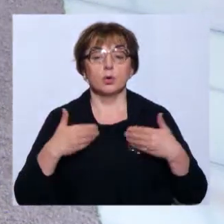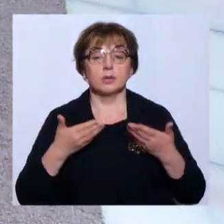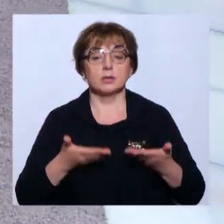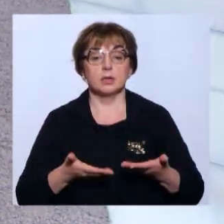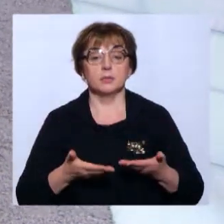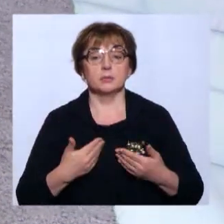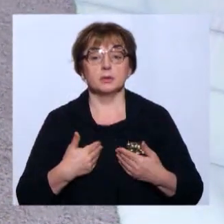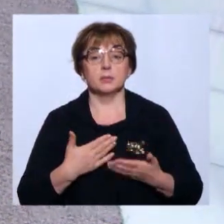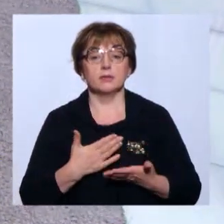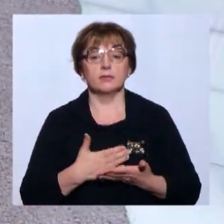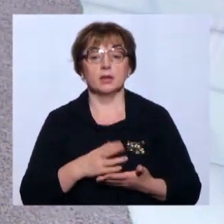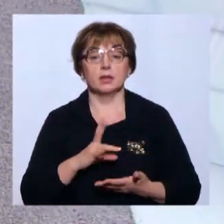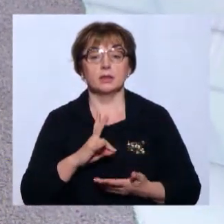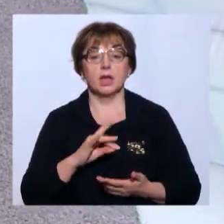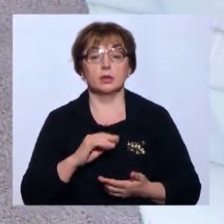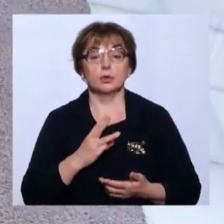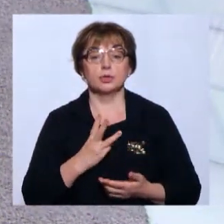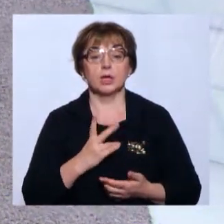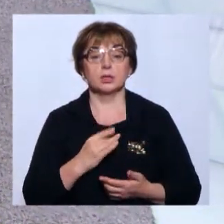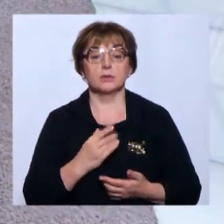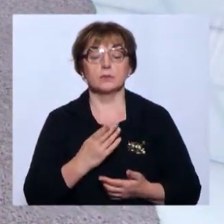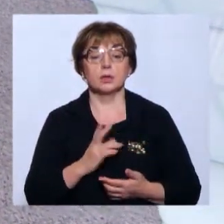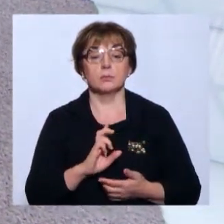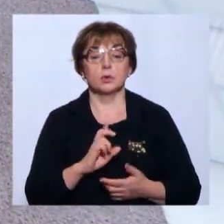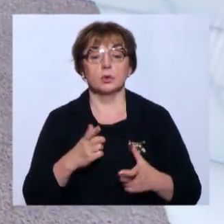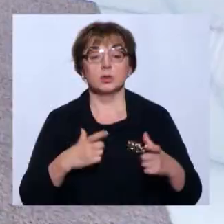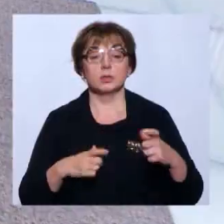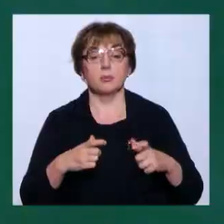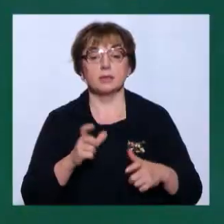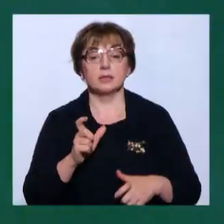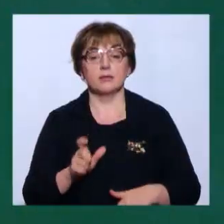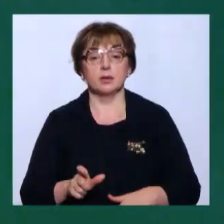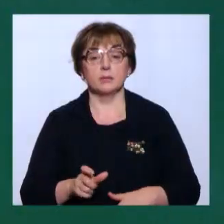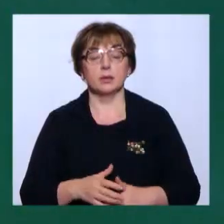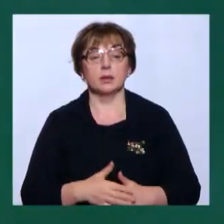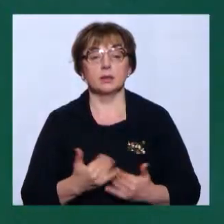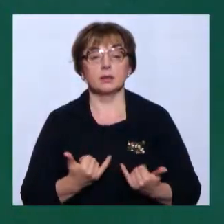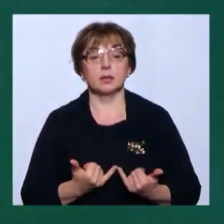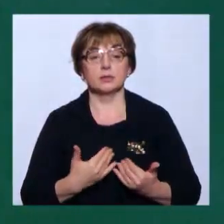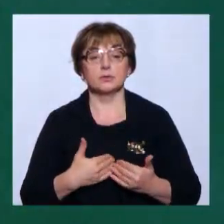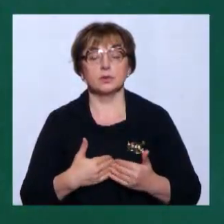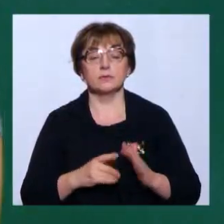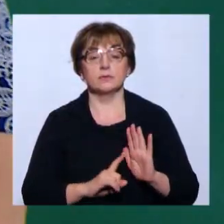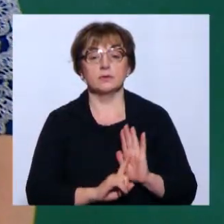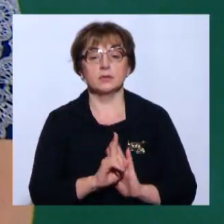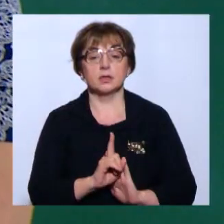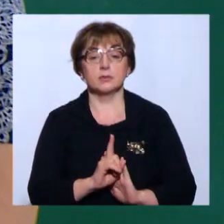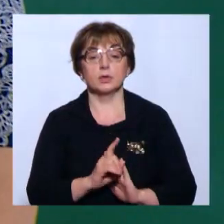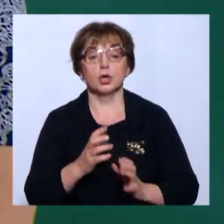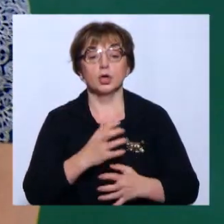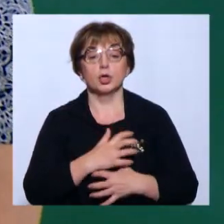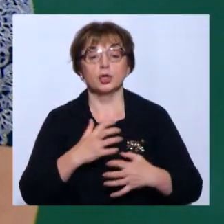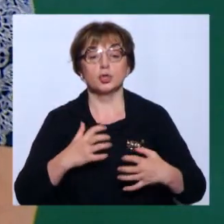მოგესალმებით, მე ნატო შათირიშვილი ვარ, თქვენი ბიოლოგიის მასწავლებელი. დღეს ჩვენ ვიწყებთ